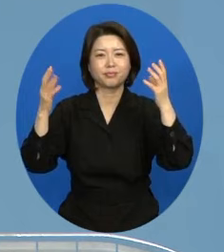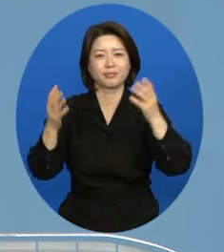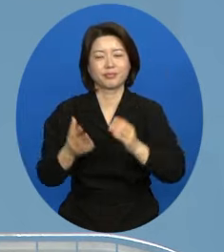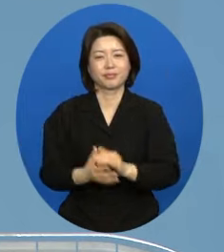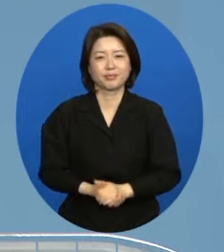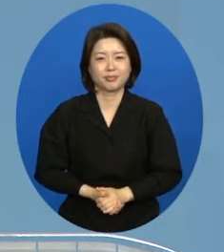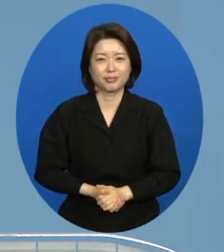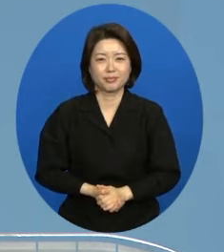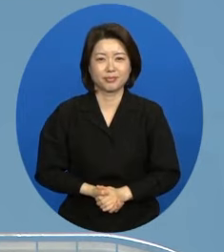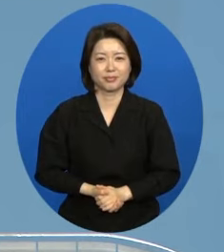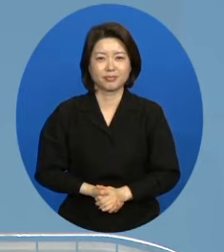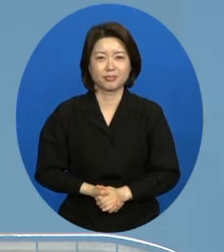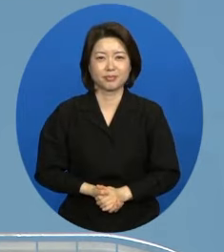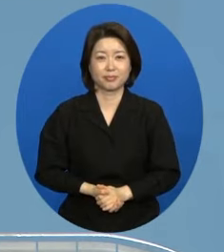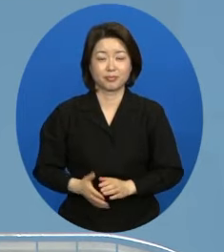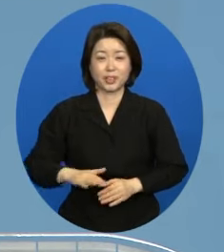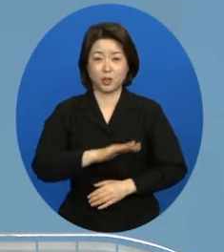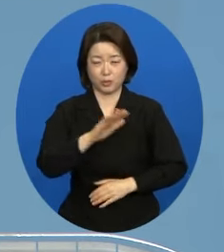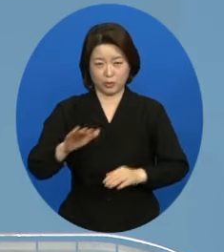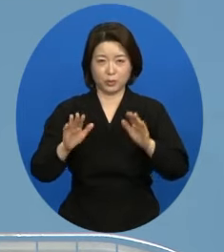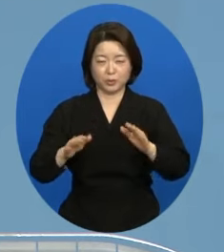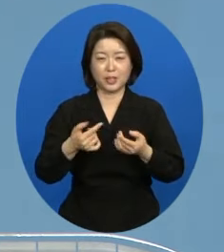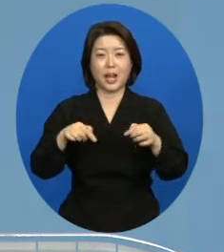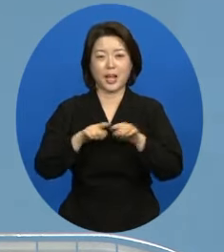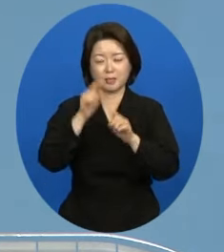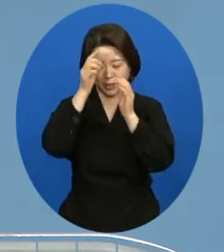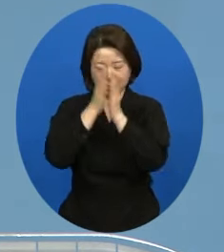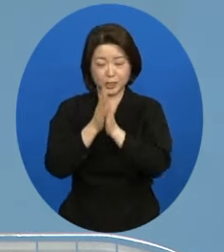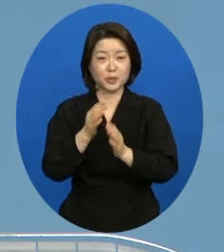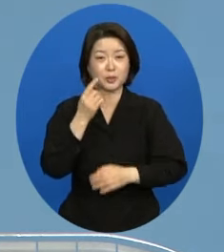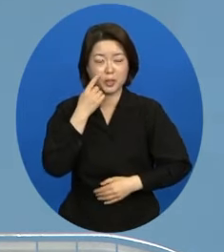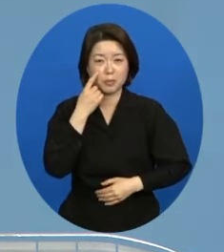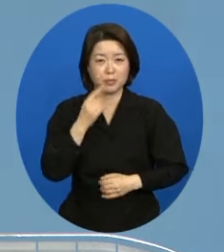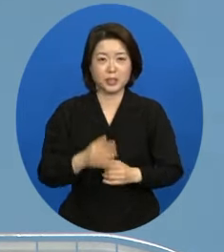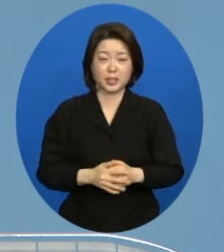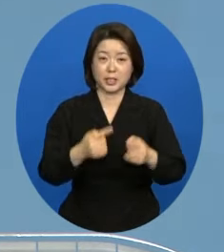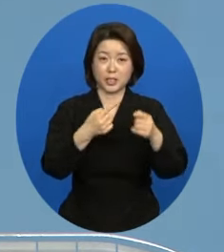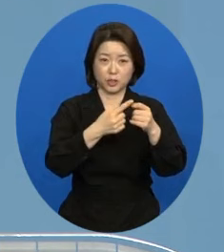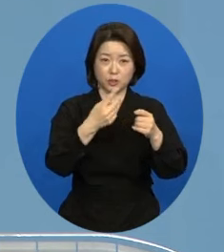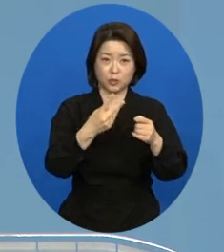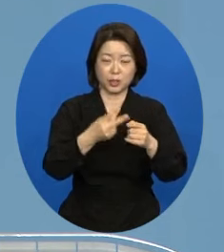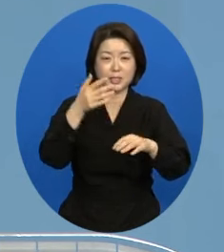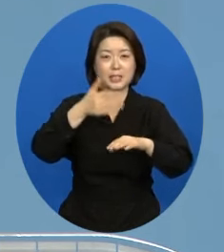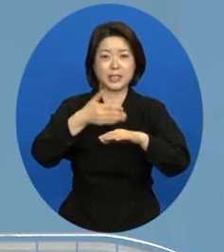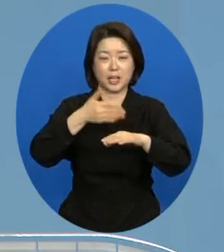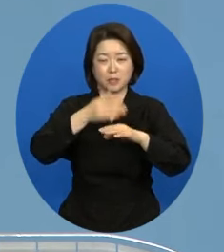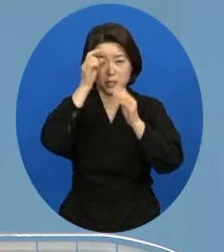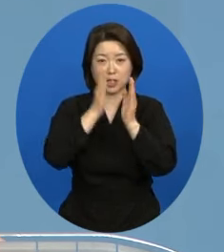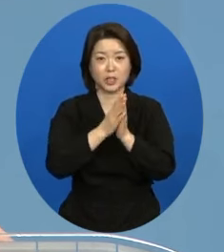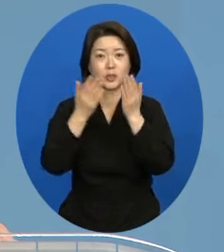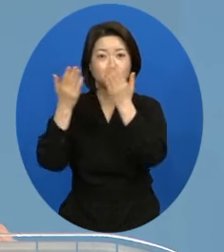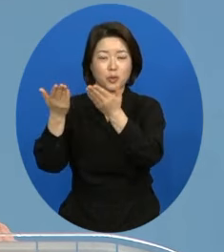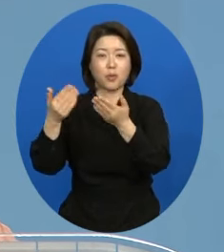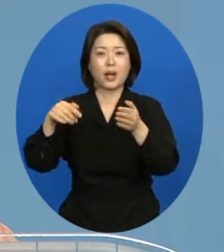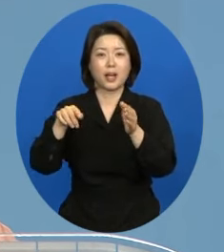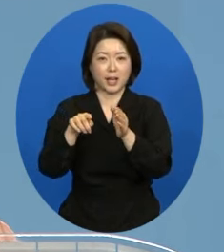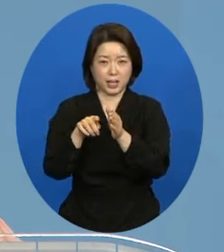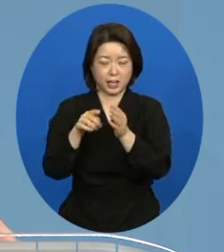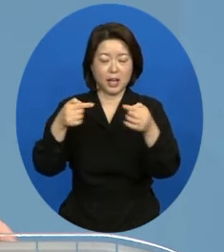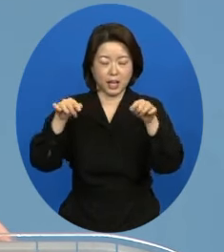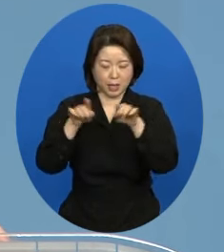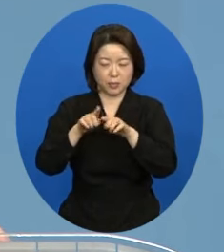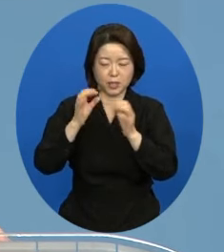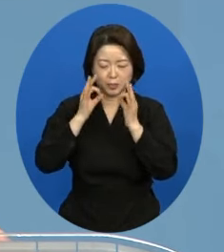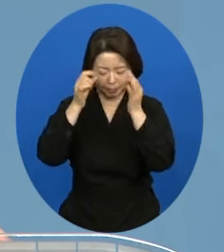드립니다 아 우리이 시간 함께 기도하겠습니다 우리 두 가지 감사 기도와 함께 간고 했으면 좋겠는데